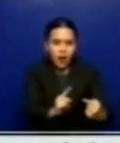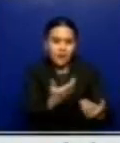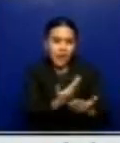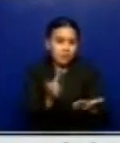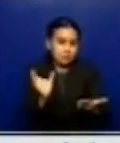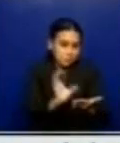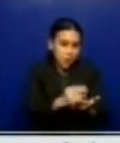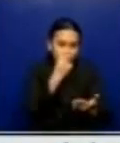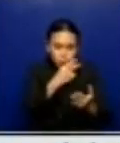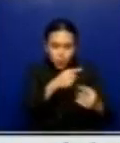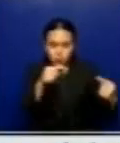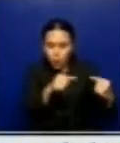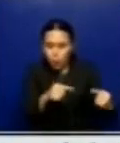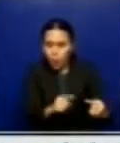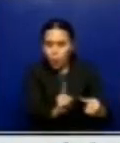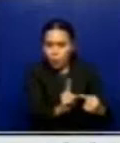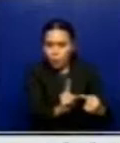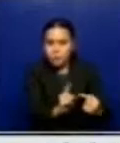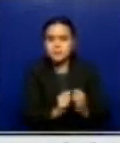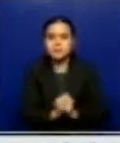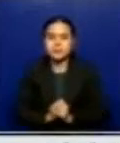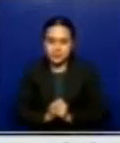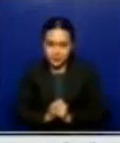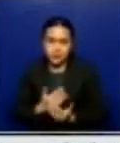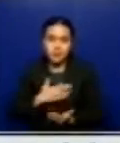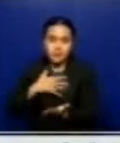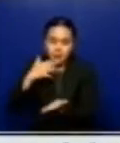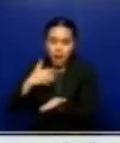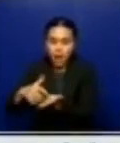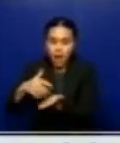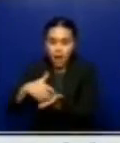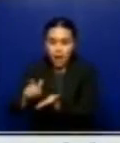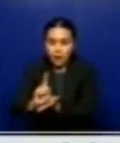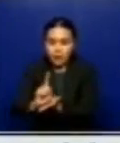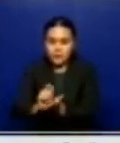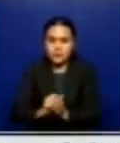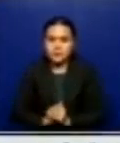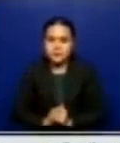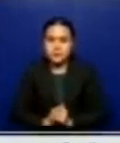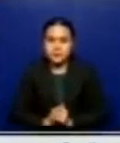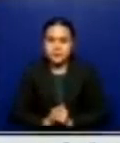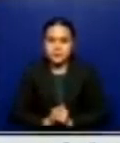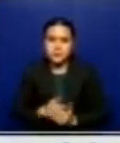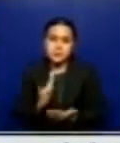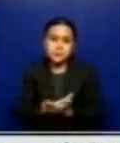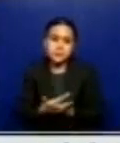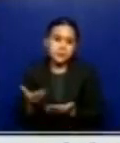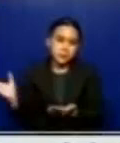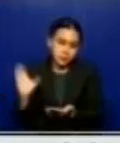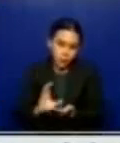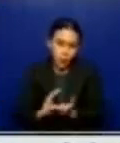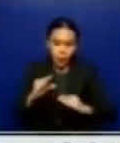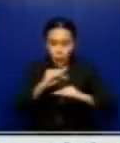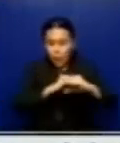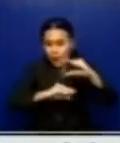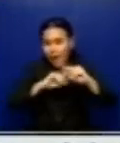าณผมเรียนอย่างนี้ครับท่านประธานดูงบประมาณแต่ละ